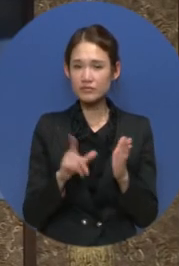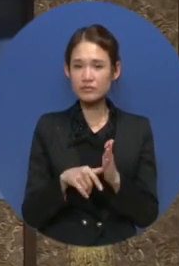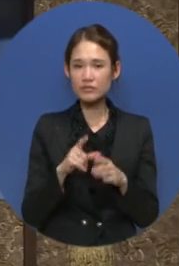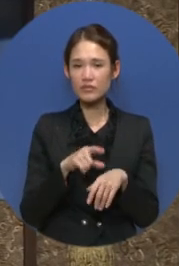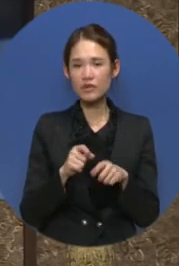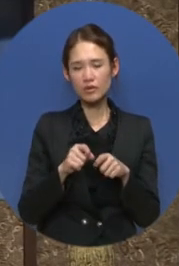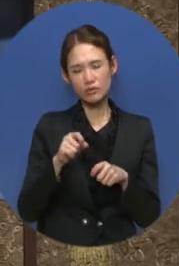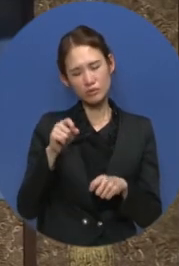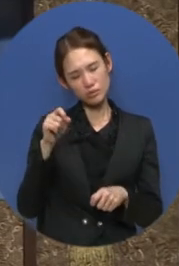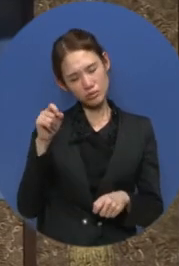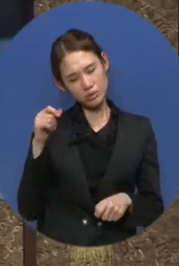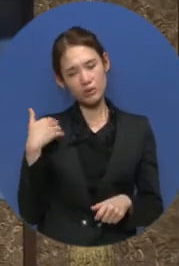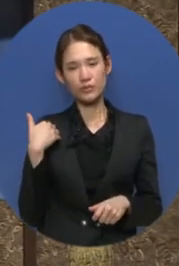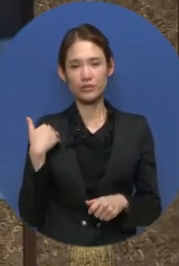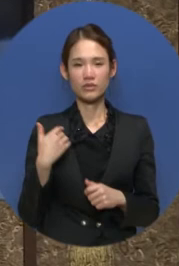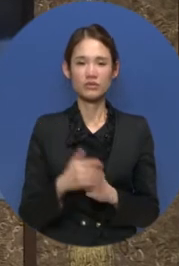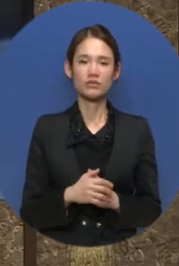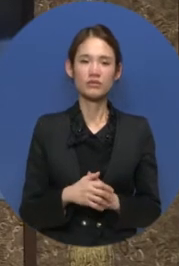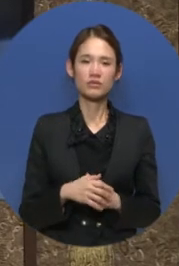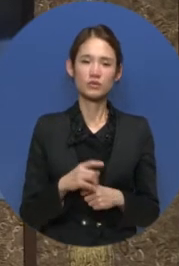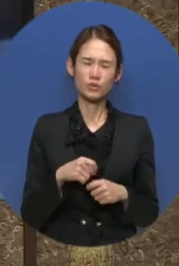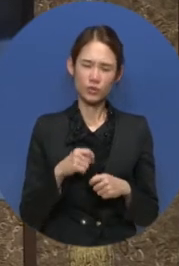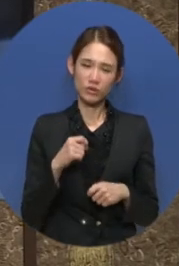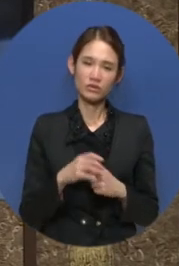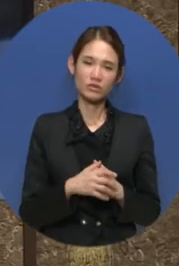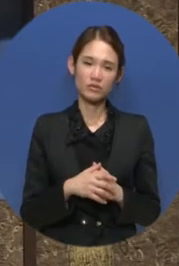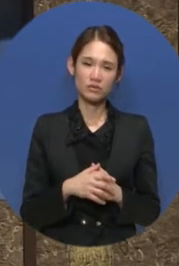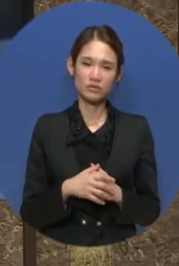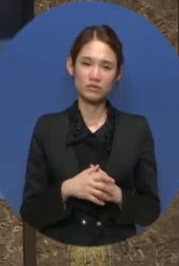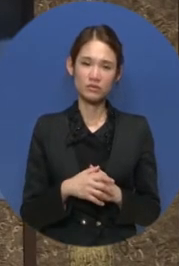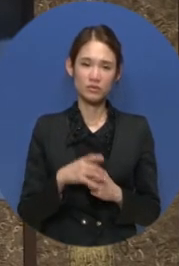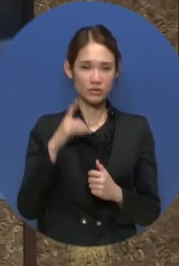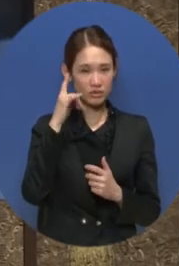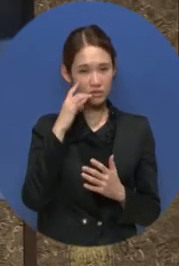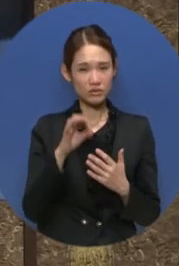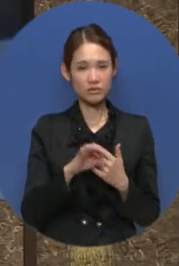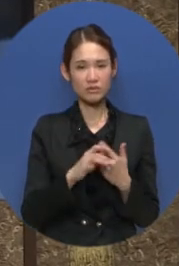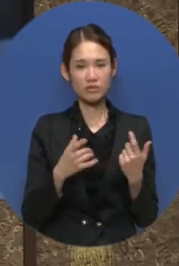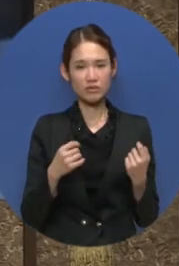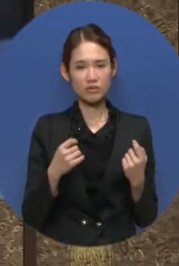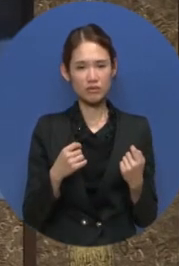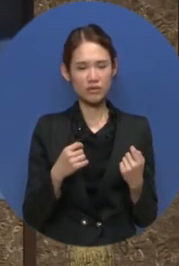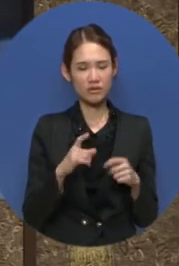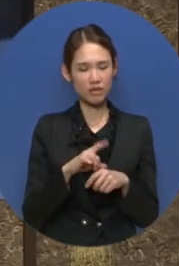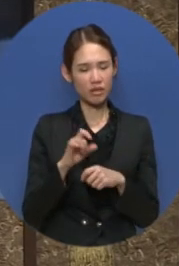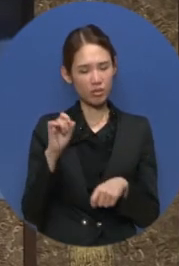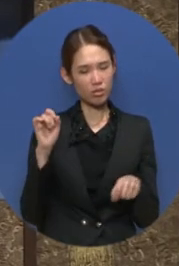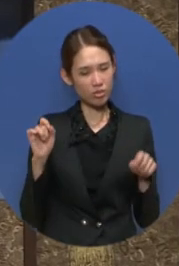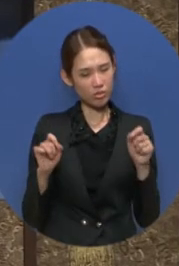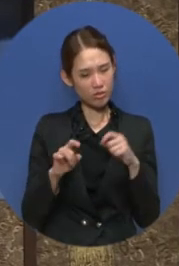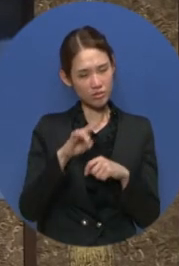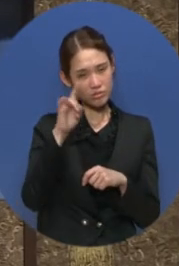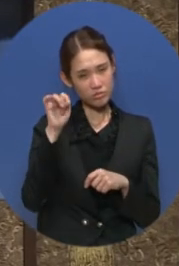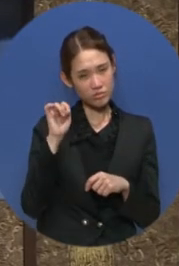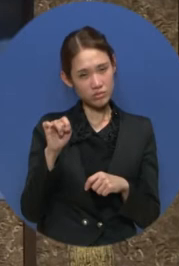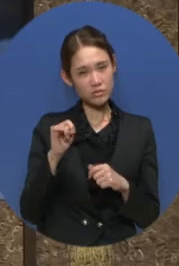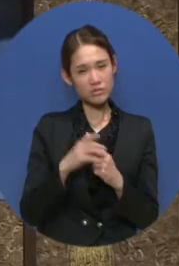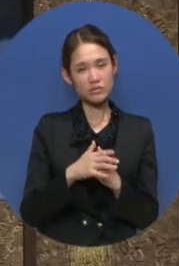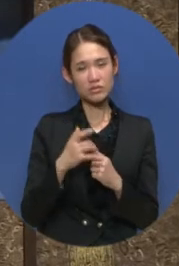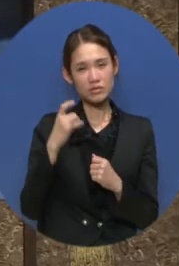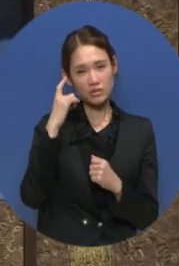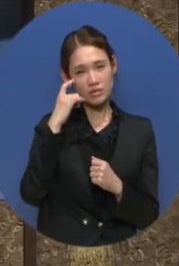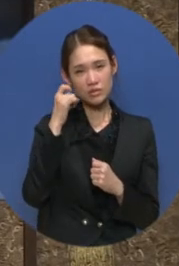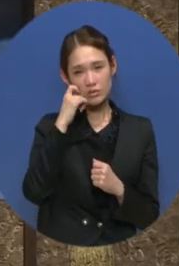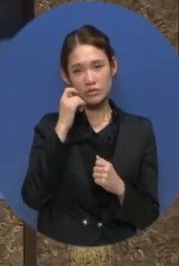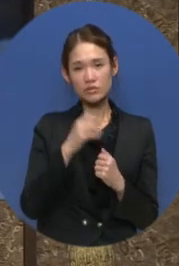길게 갈지 저도 몰랐죠. 솔직히. 왜냐하면 이렇게까지 갈까 처음에는 그런 생각